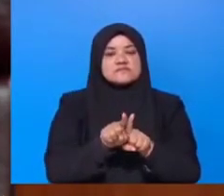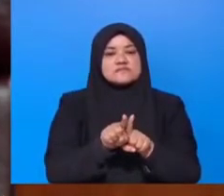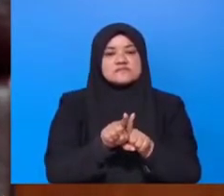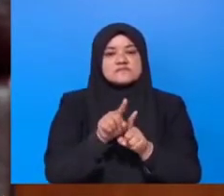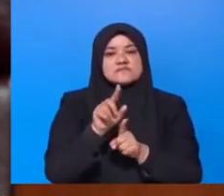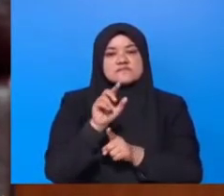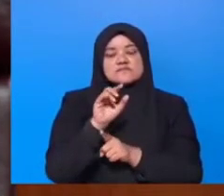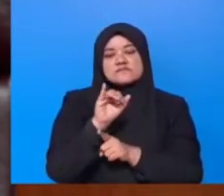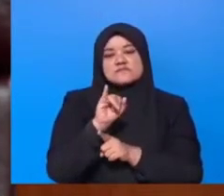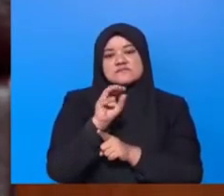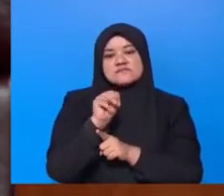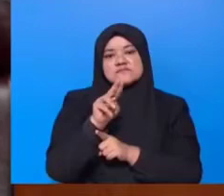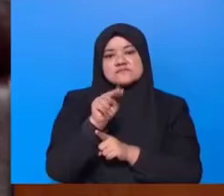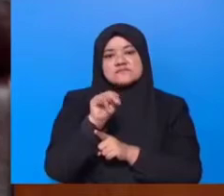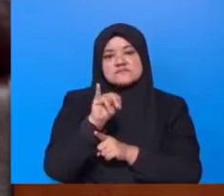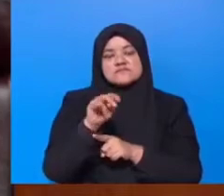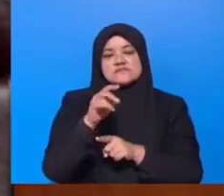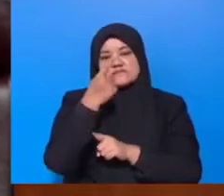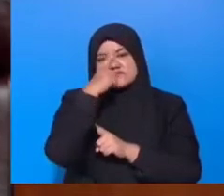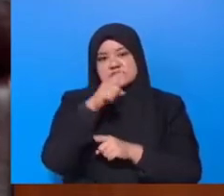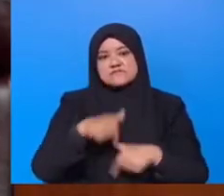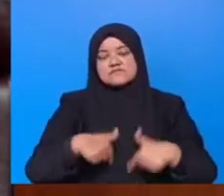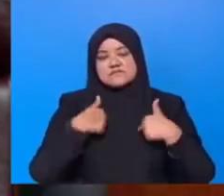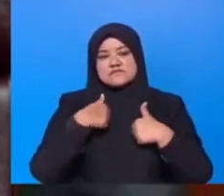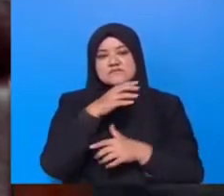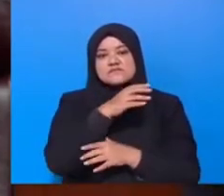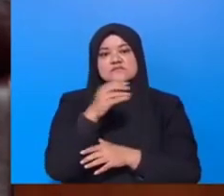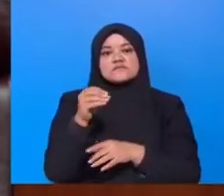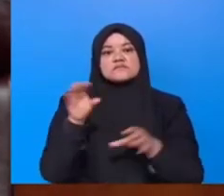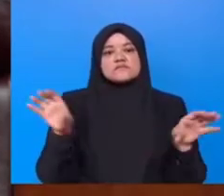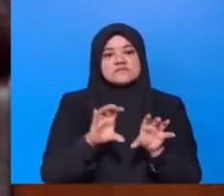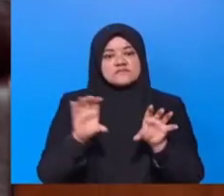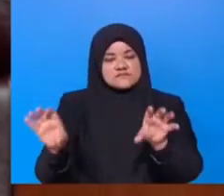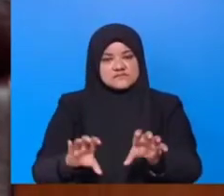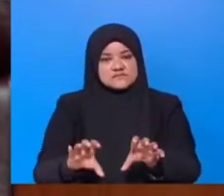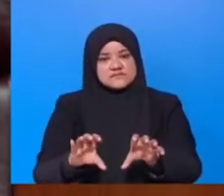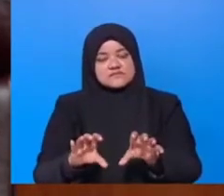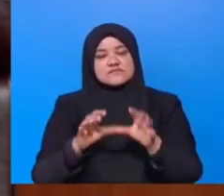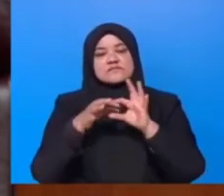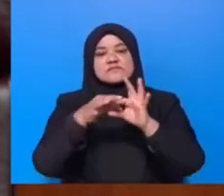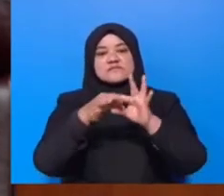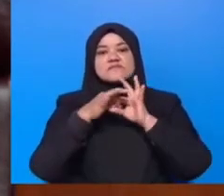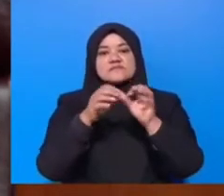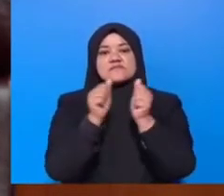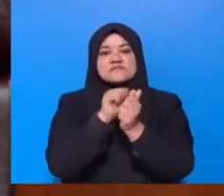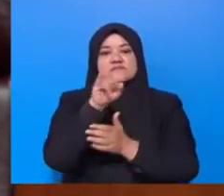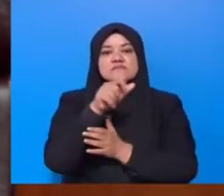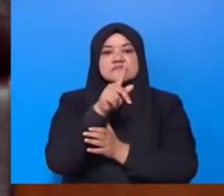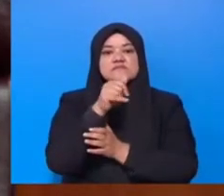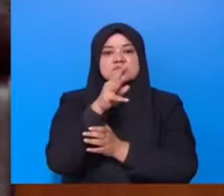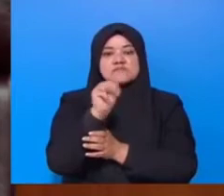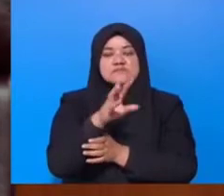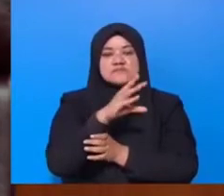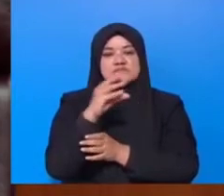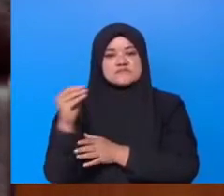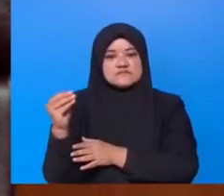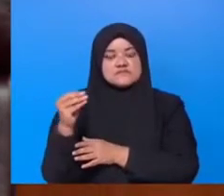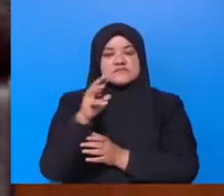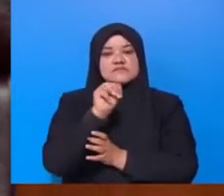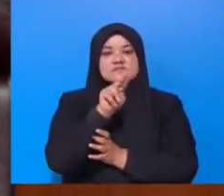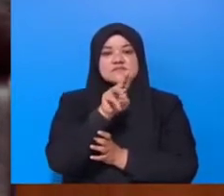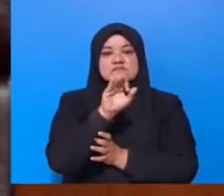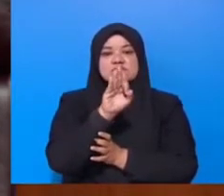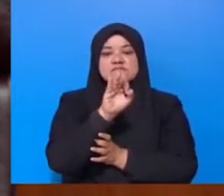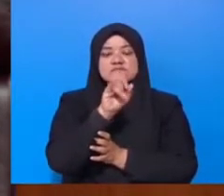imut-imut nice for life ada juga mengadakan kerjasama dengan cakim dan pejabat